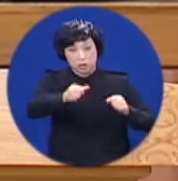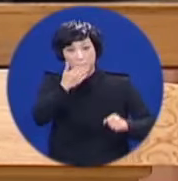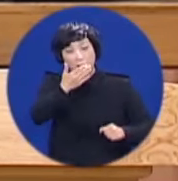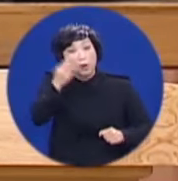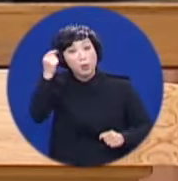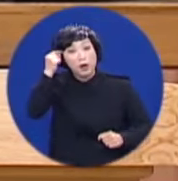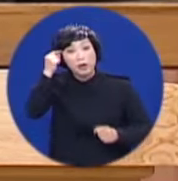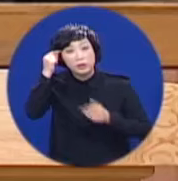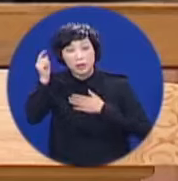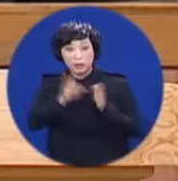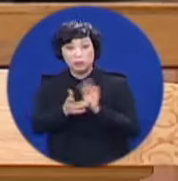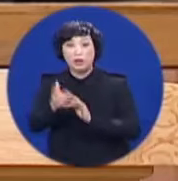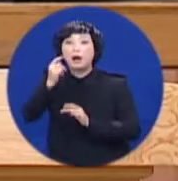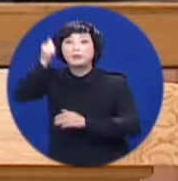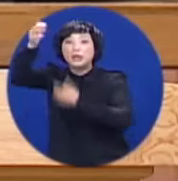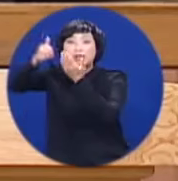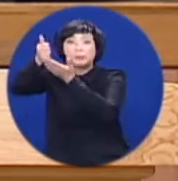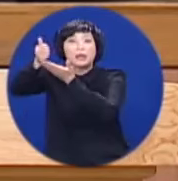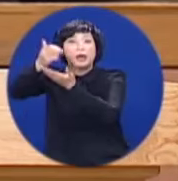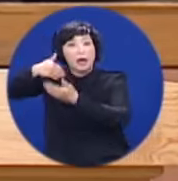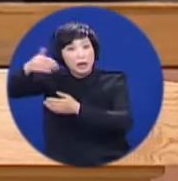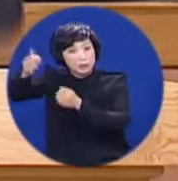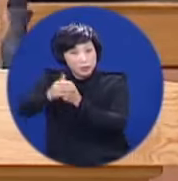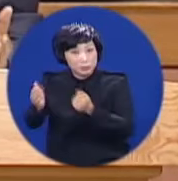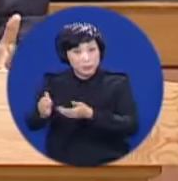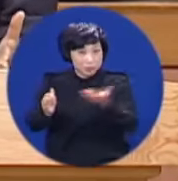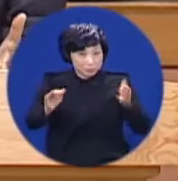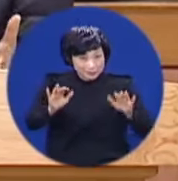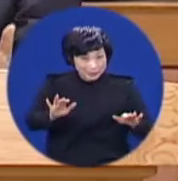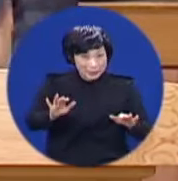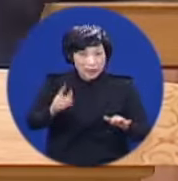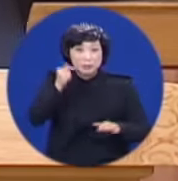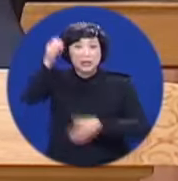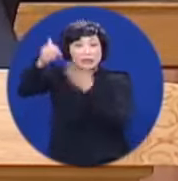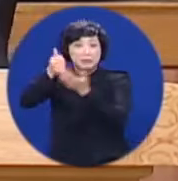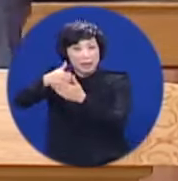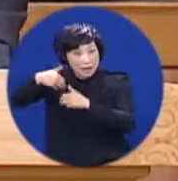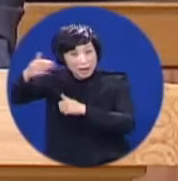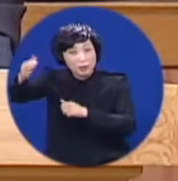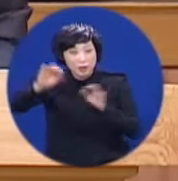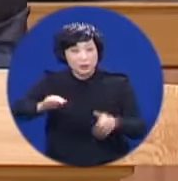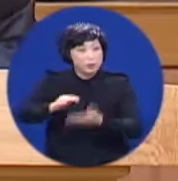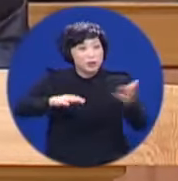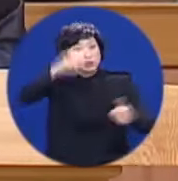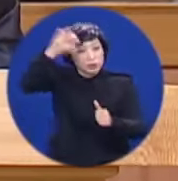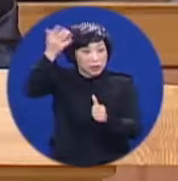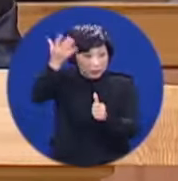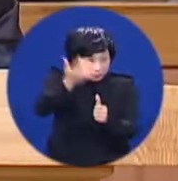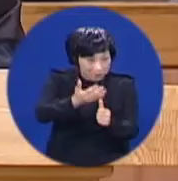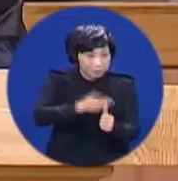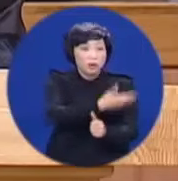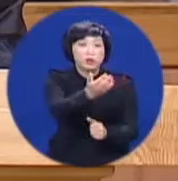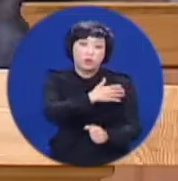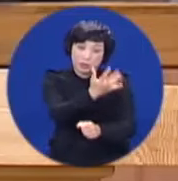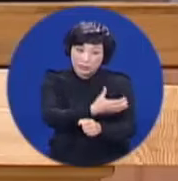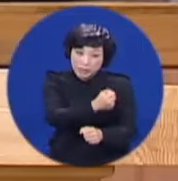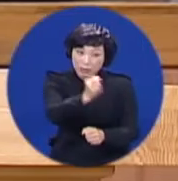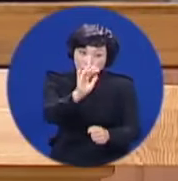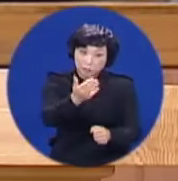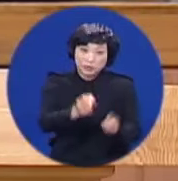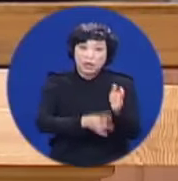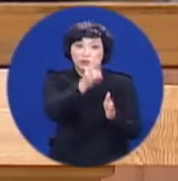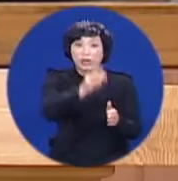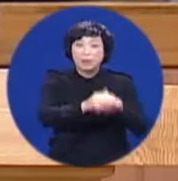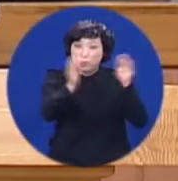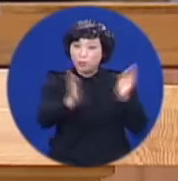갑니다. 이제 아버지께로 가고 성령이 임하시면 권능을 받고